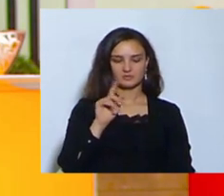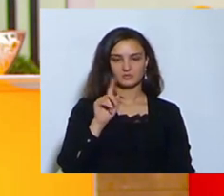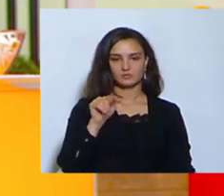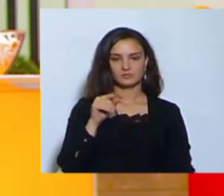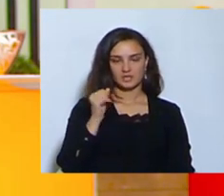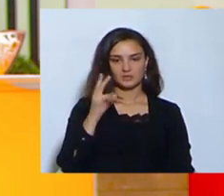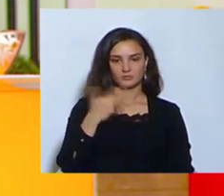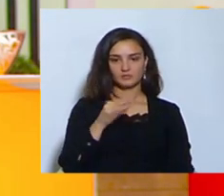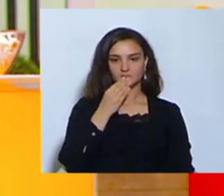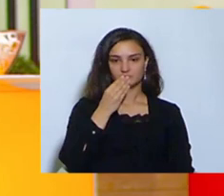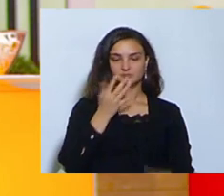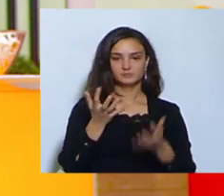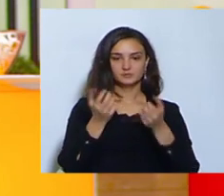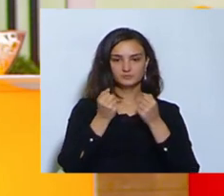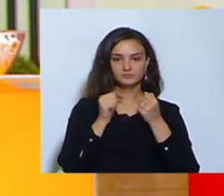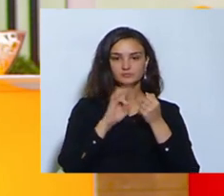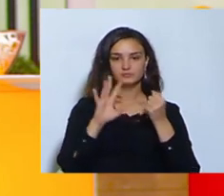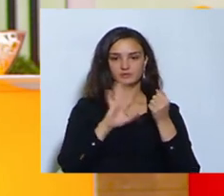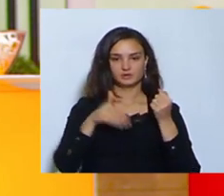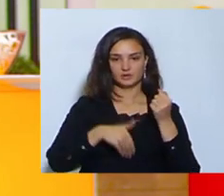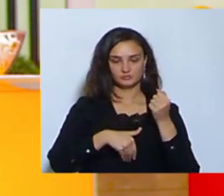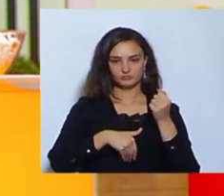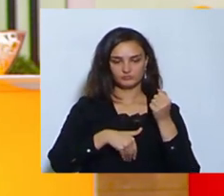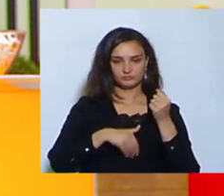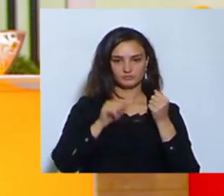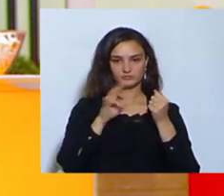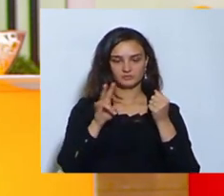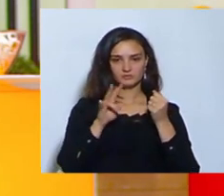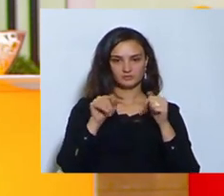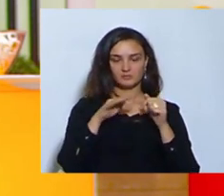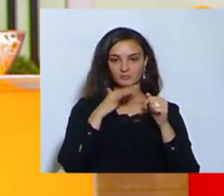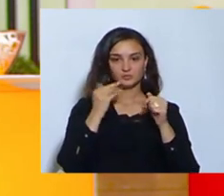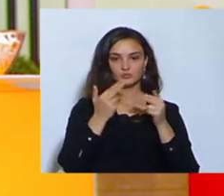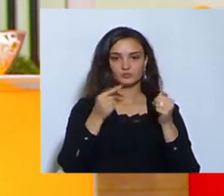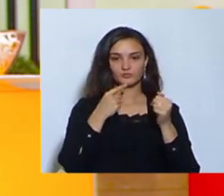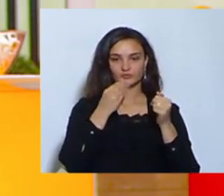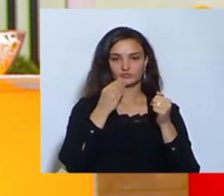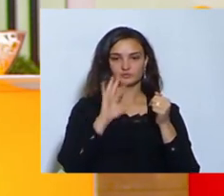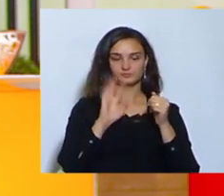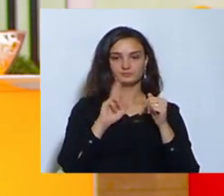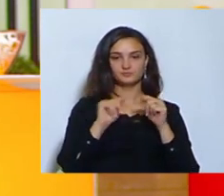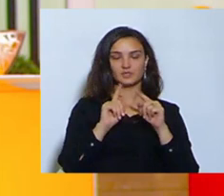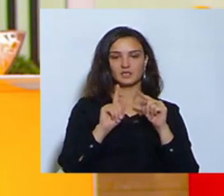ან უკვე მიირთვა, ან არშია ან ამდენს ხომ ვერ შეჭამს და